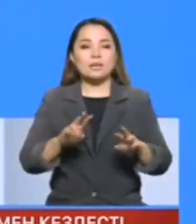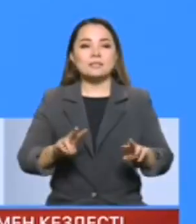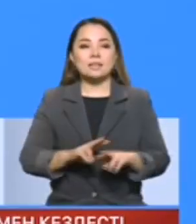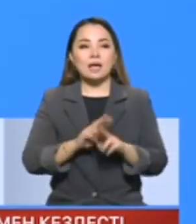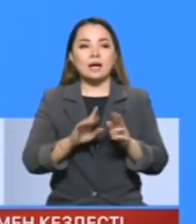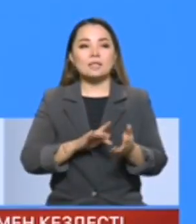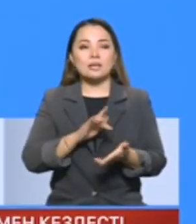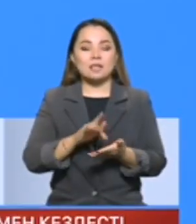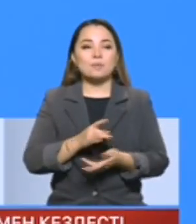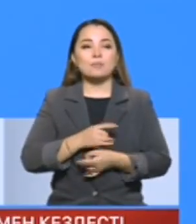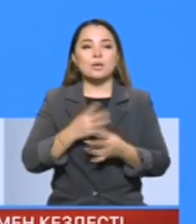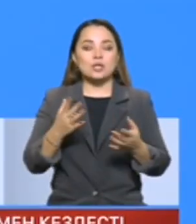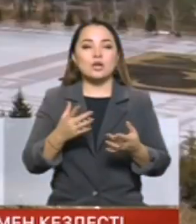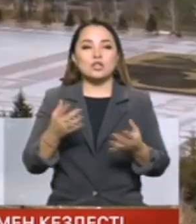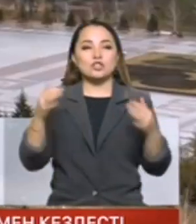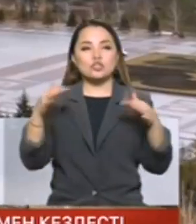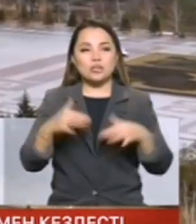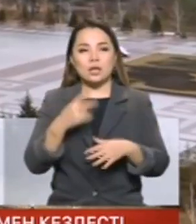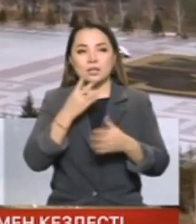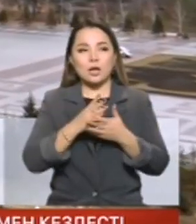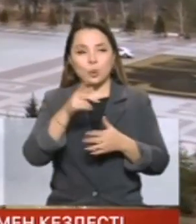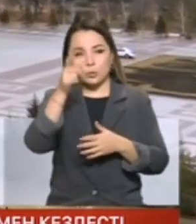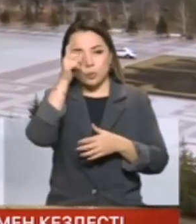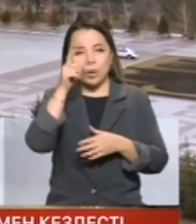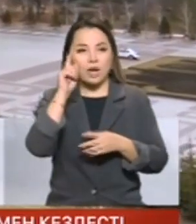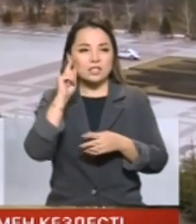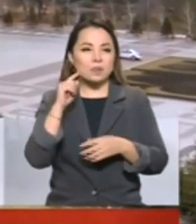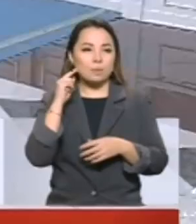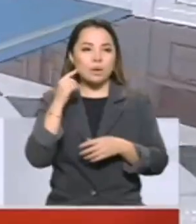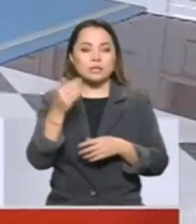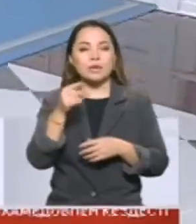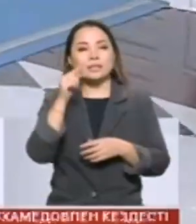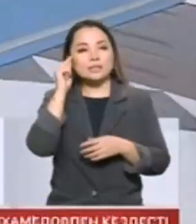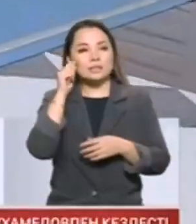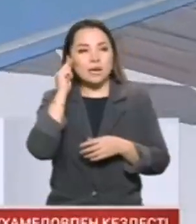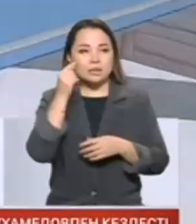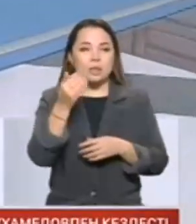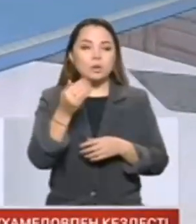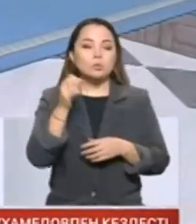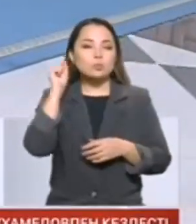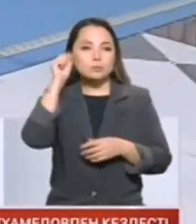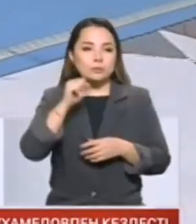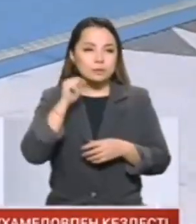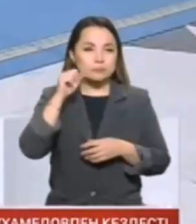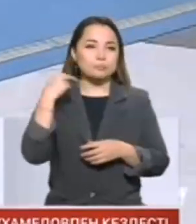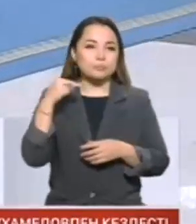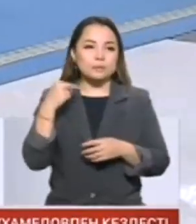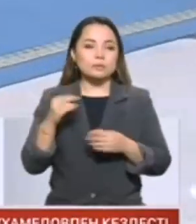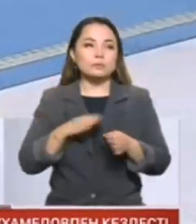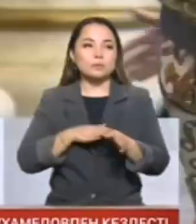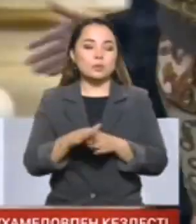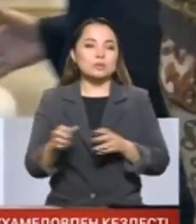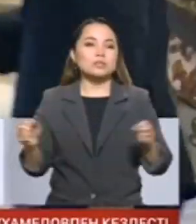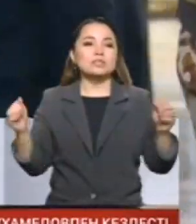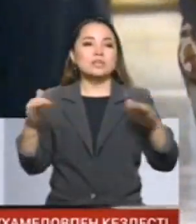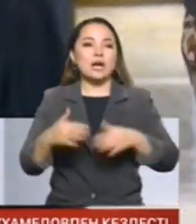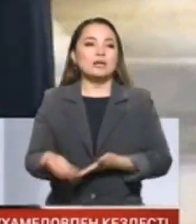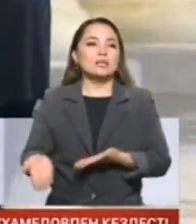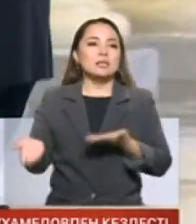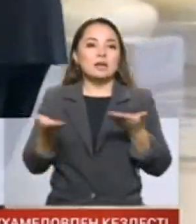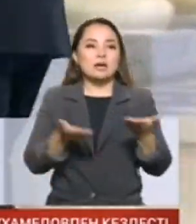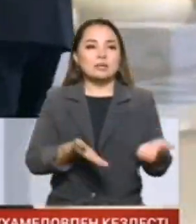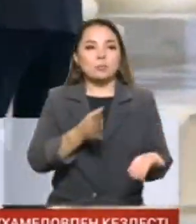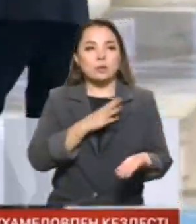өткен мерейтойлық жиынға ұйымға мүше Түркия, Әзербайжан, Қырғызстан, Өзбекстан президенттері тегіс жиналды.